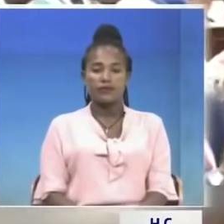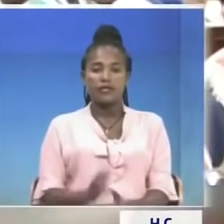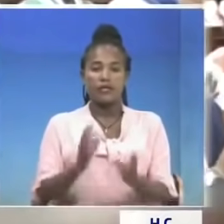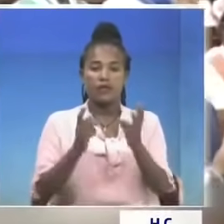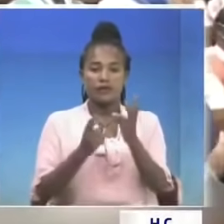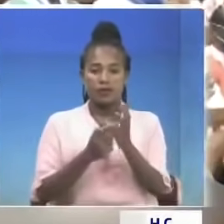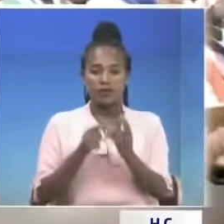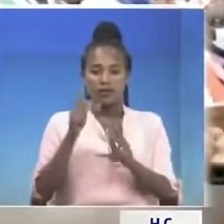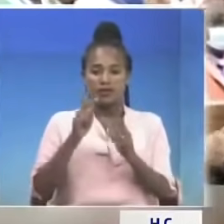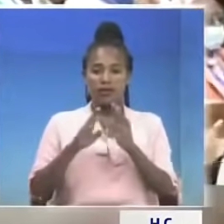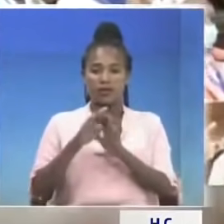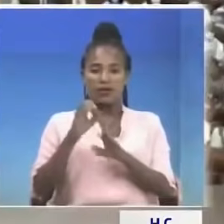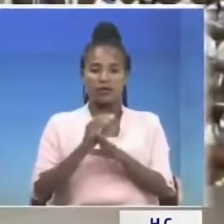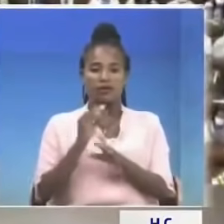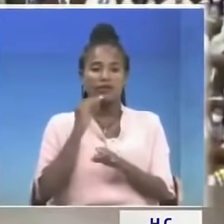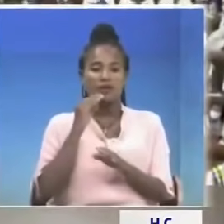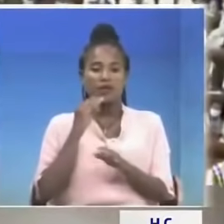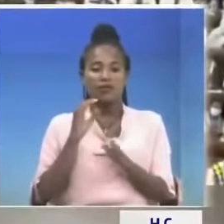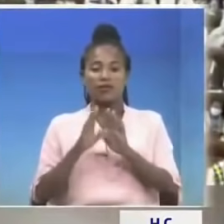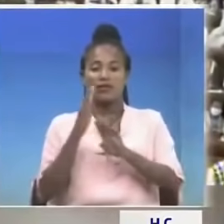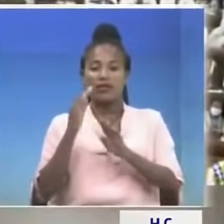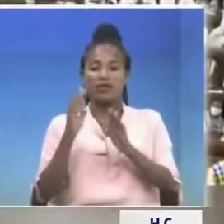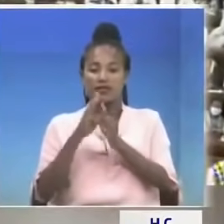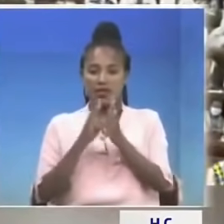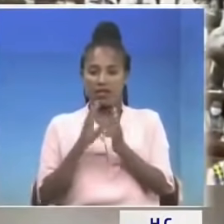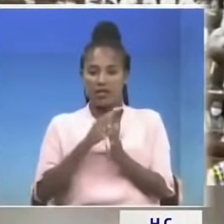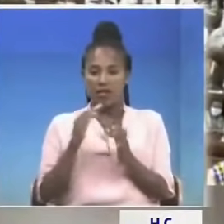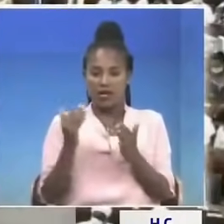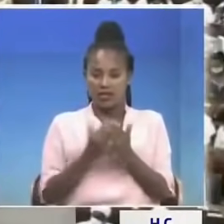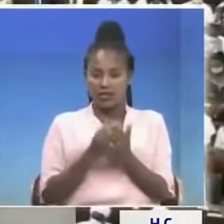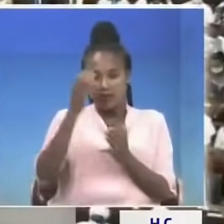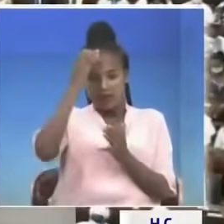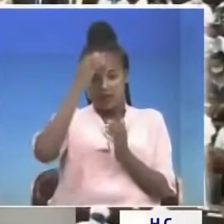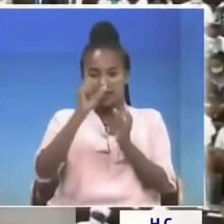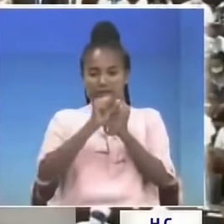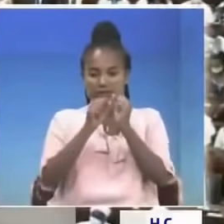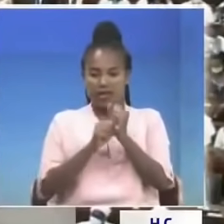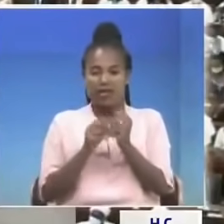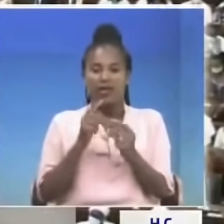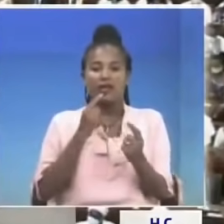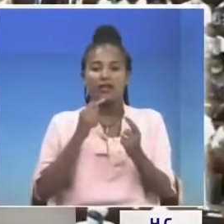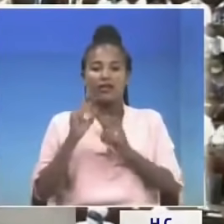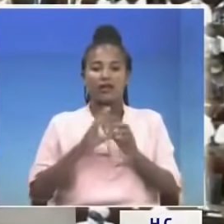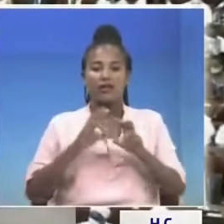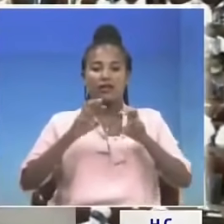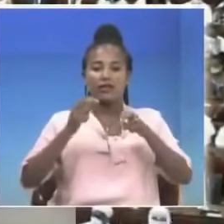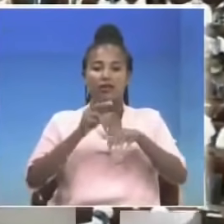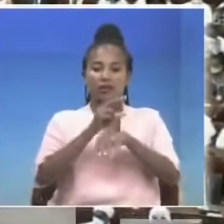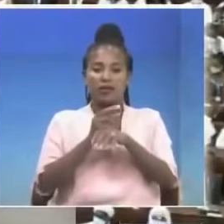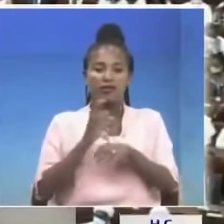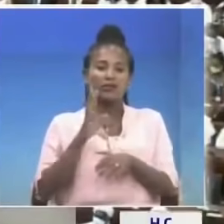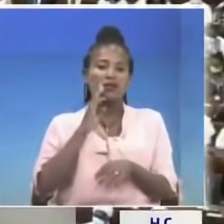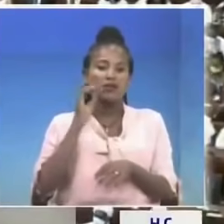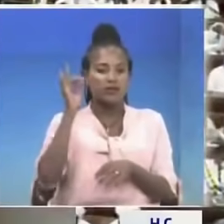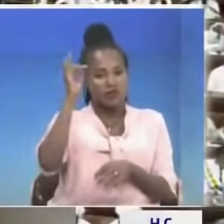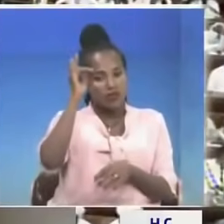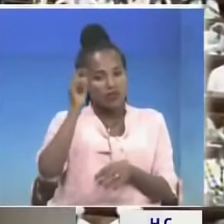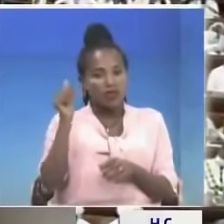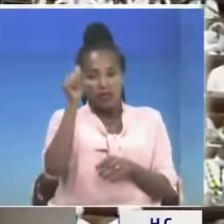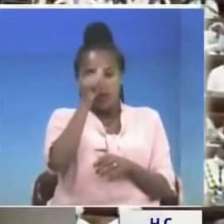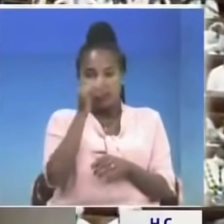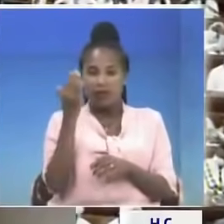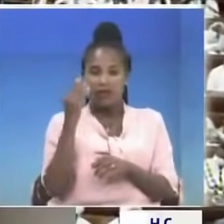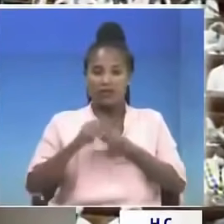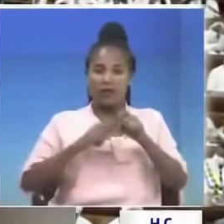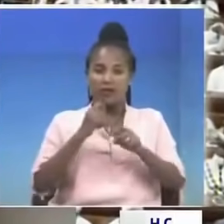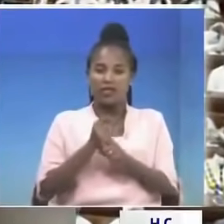በስድስተኛው የህዝብ ተወካዮች ምክር ቤት የመክፈቻ ስነ ስርዓትና የአዲስ የመንግስት ምስረታ ላይ ንግግር ያደረጉት ርዕሰ ብሔር ሳህለወርቅ ዘውዴ ኢትዮጵያ ባለፉት